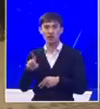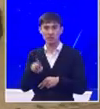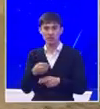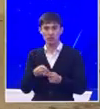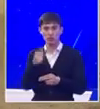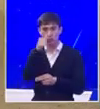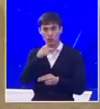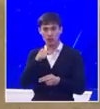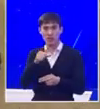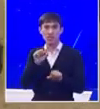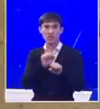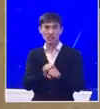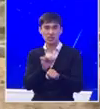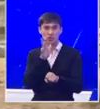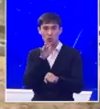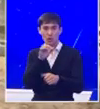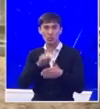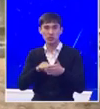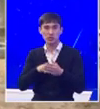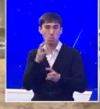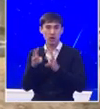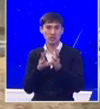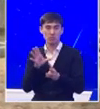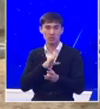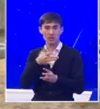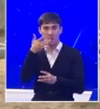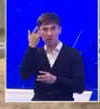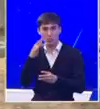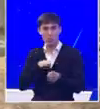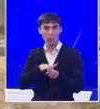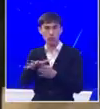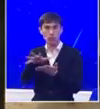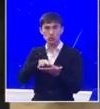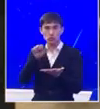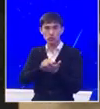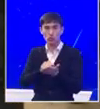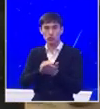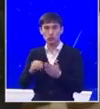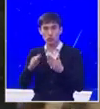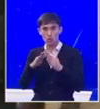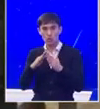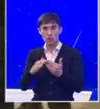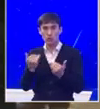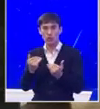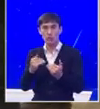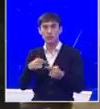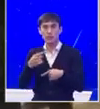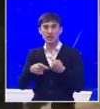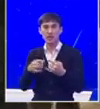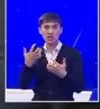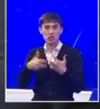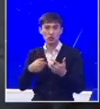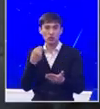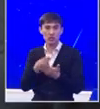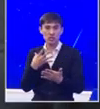сроков возникла по нескольким причинам. Пожар, возникший минувшим летом, полностью уничтожил кровлю. И теперь при перерасчете с учетом